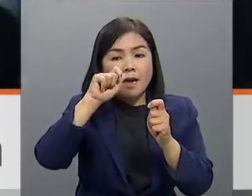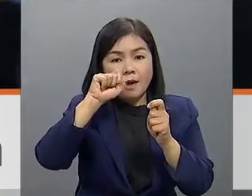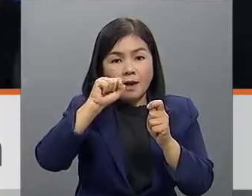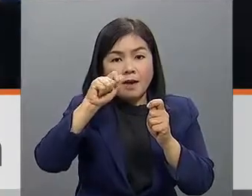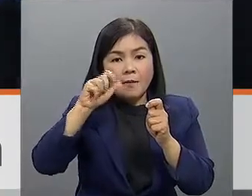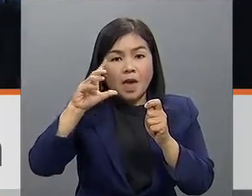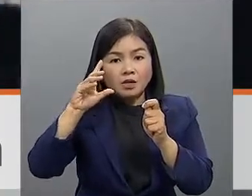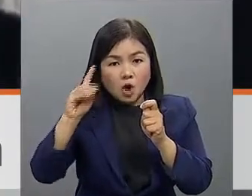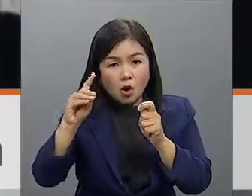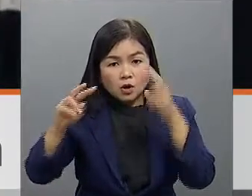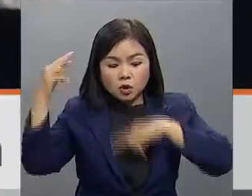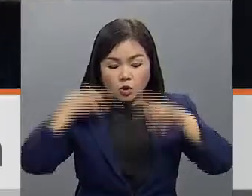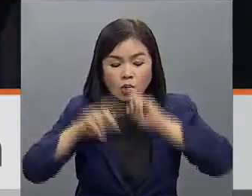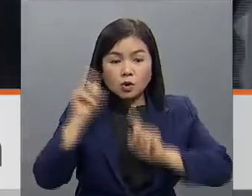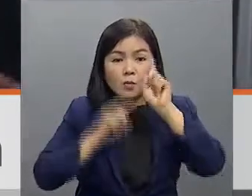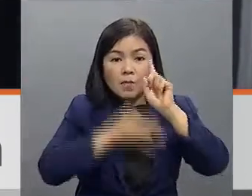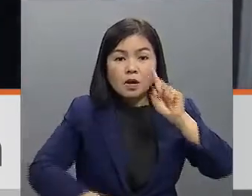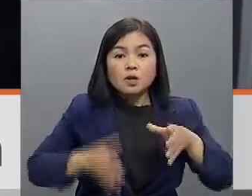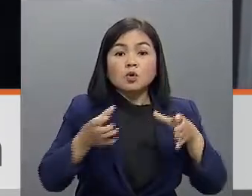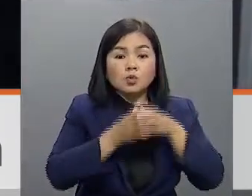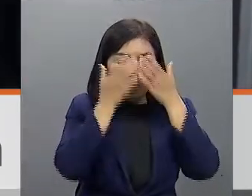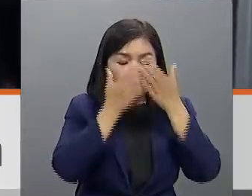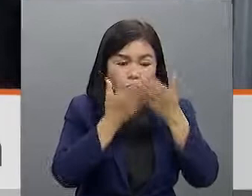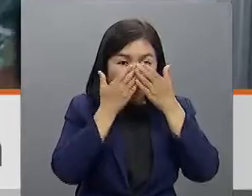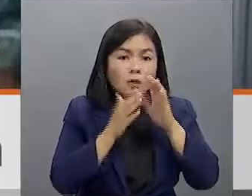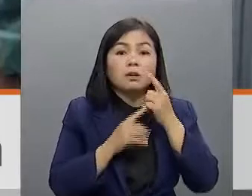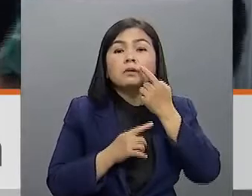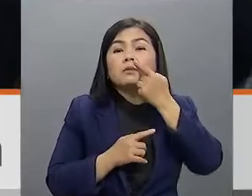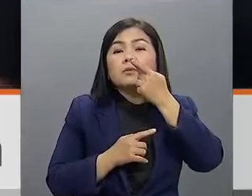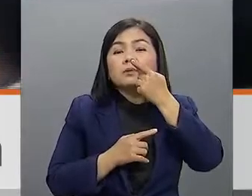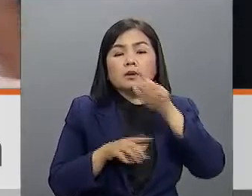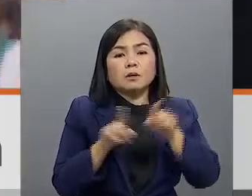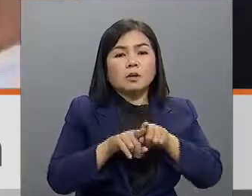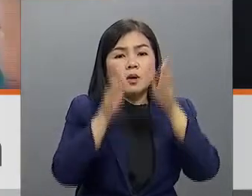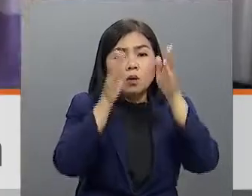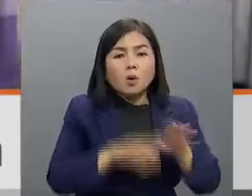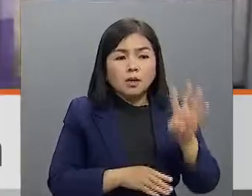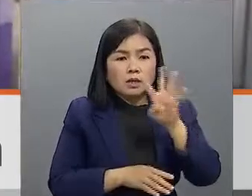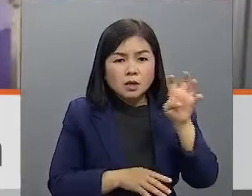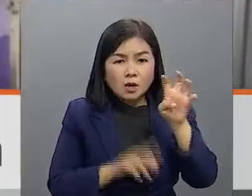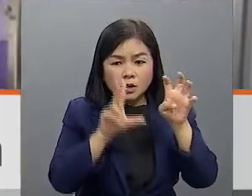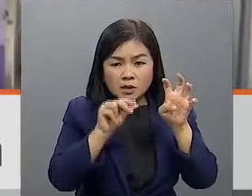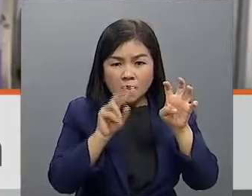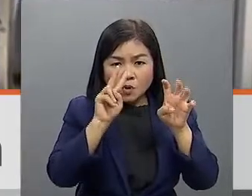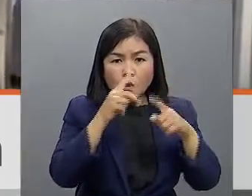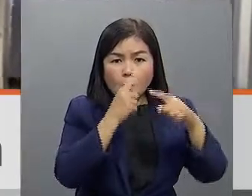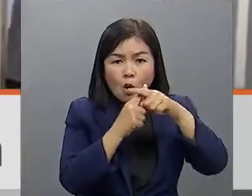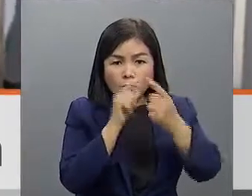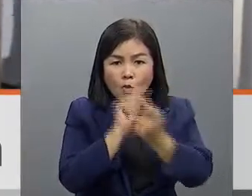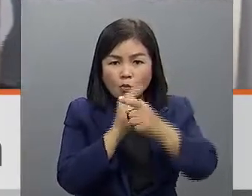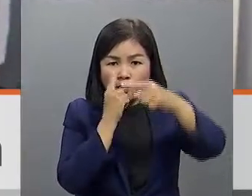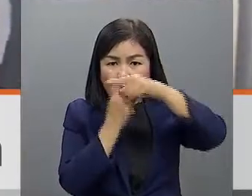งที่มัสยิดและพื้นที่ชุมชนล็อกดาวน์432คนนะครับมีผลเป็นบวก2คนและยังคงรอผ